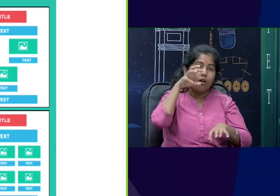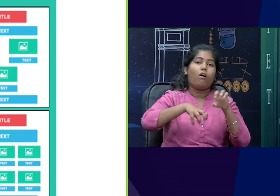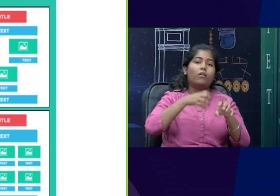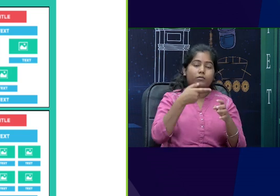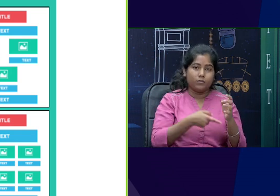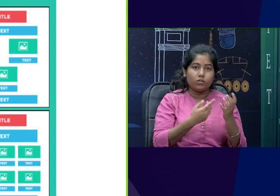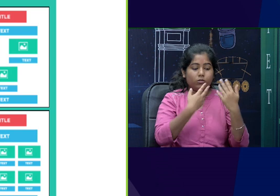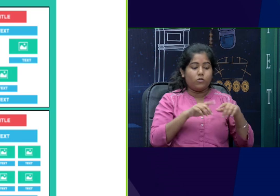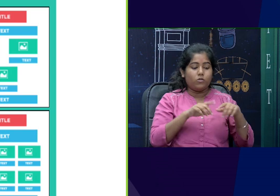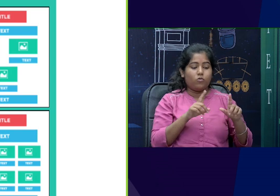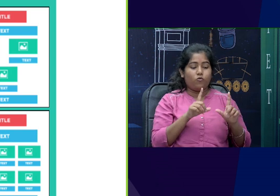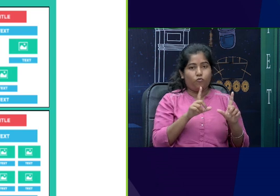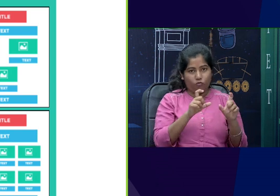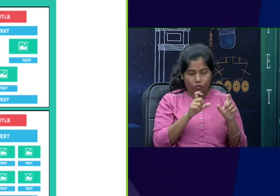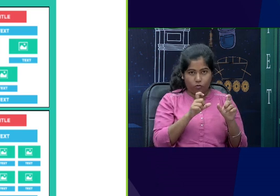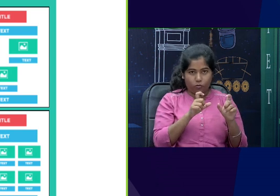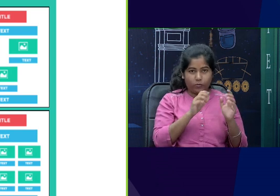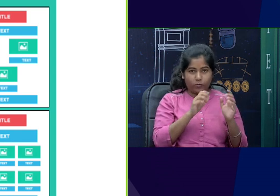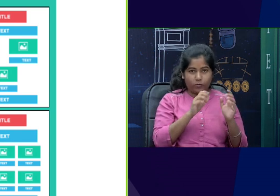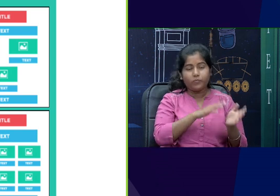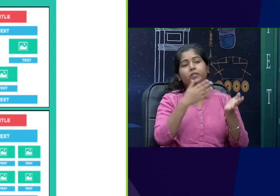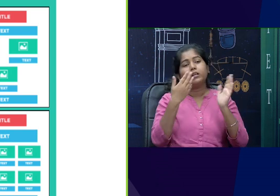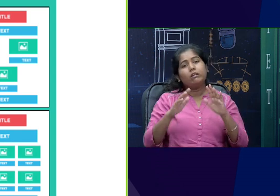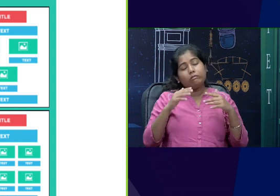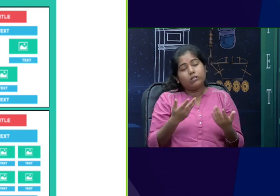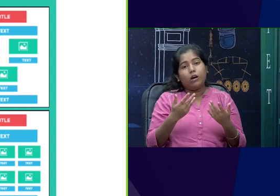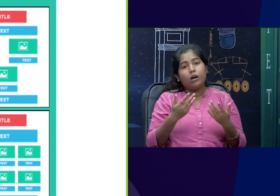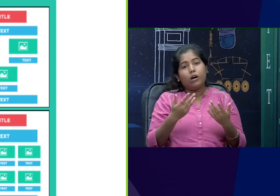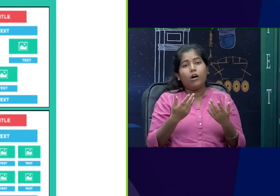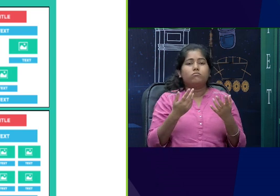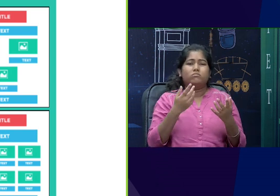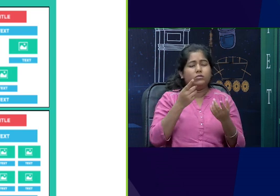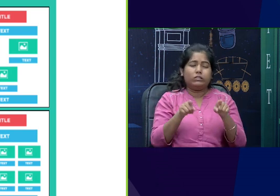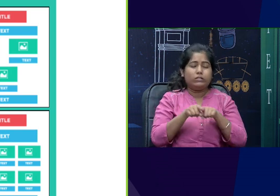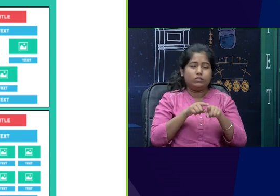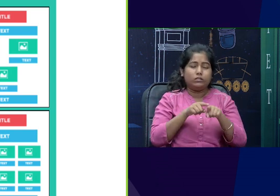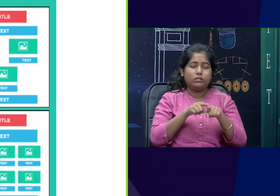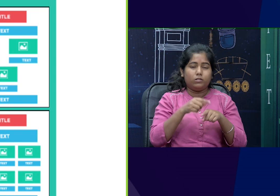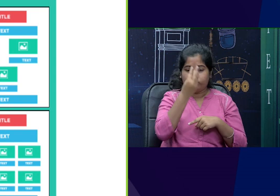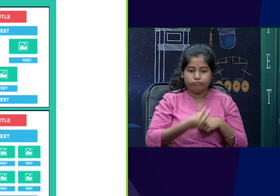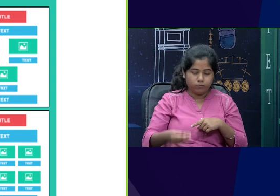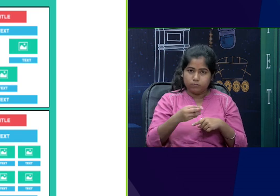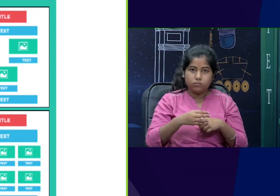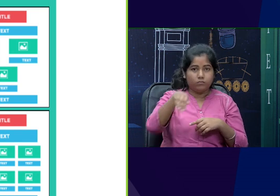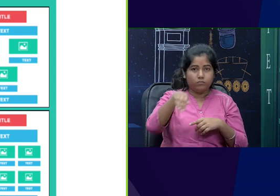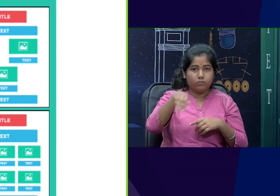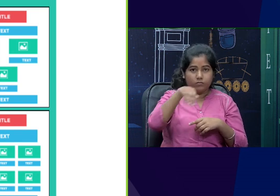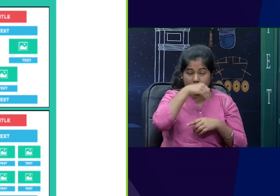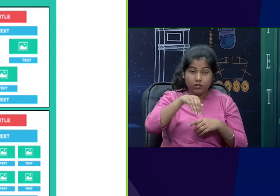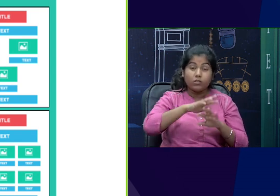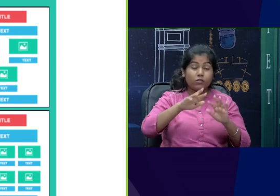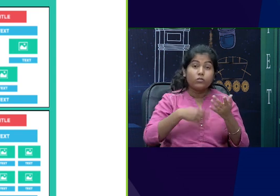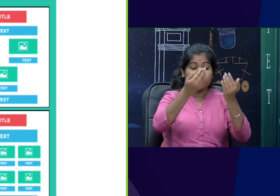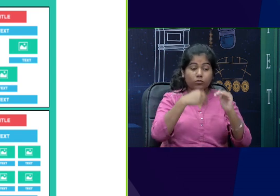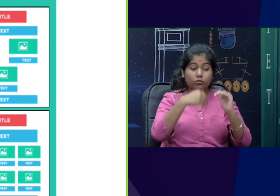इमेज लगाएंगे। देन या फिर अगर मान लीजिए आपने यहाँ हाथी लगाया कोई भी एग्जाम्पल के लिए, फिर उसका